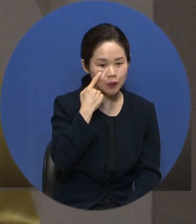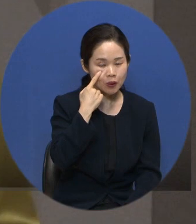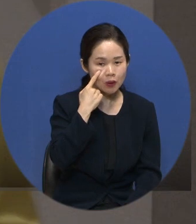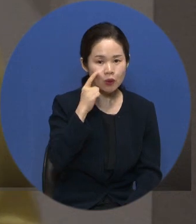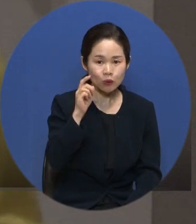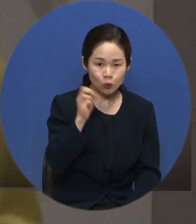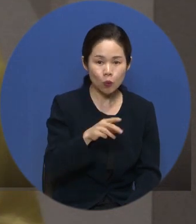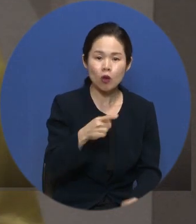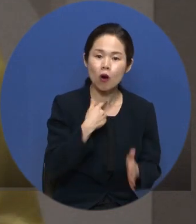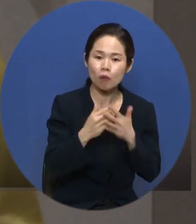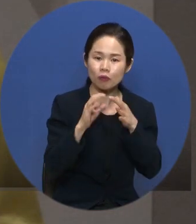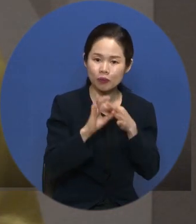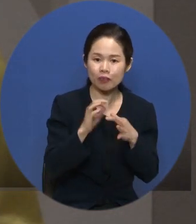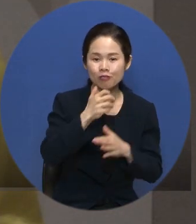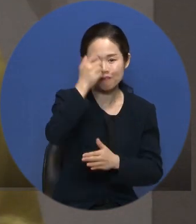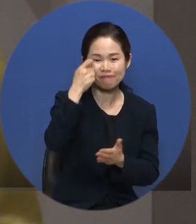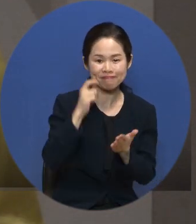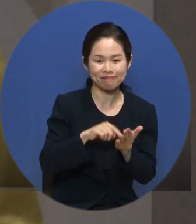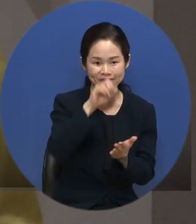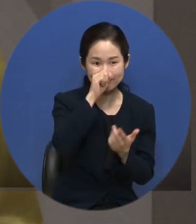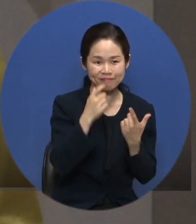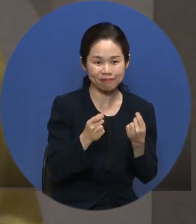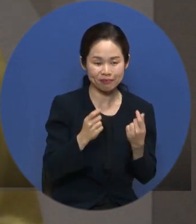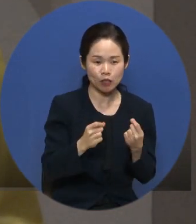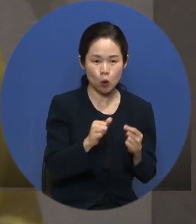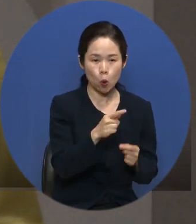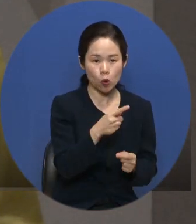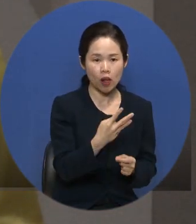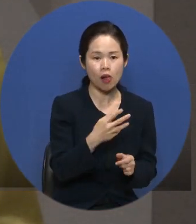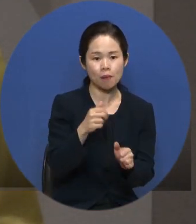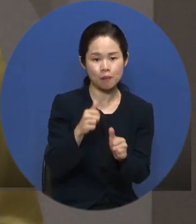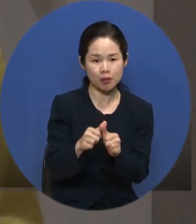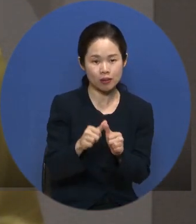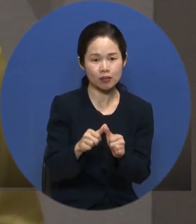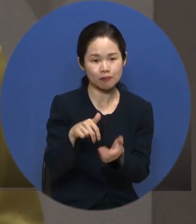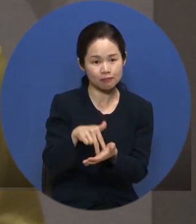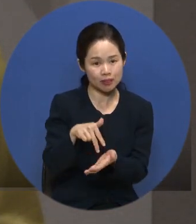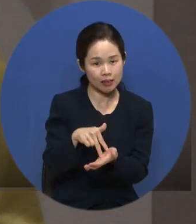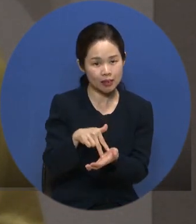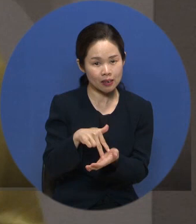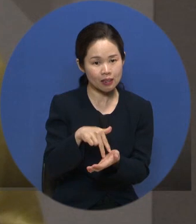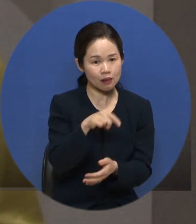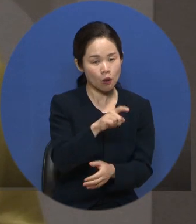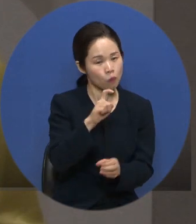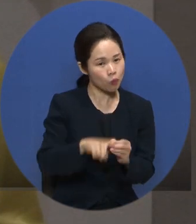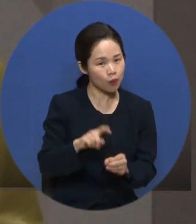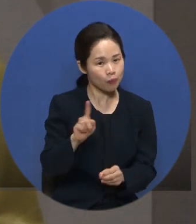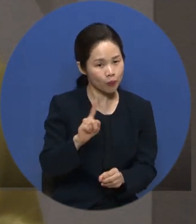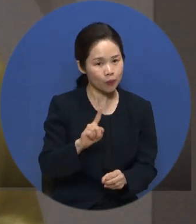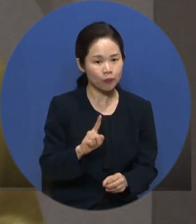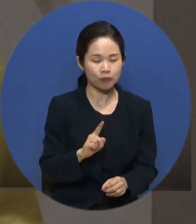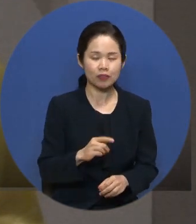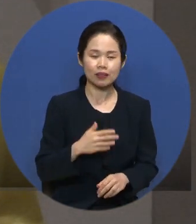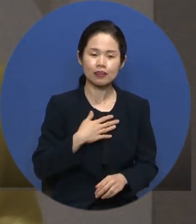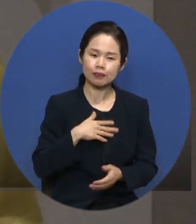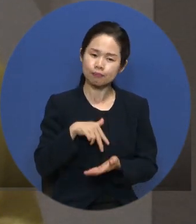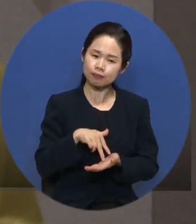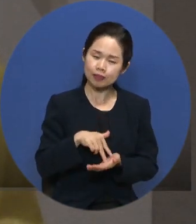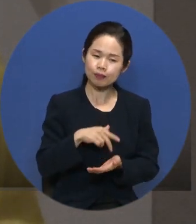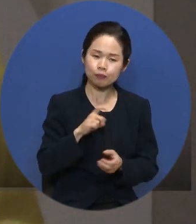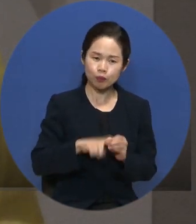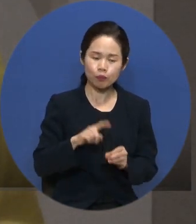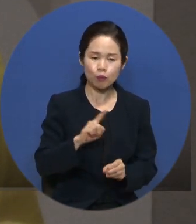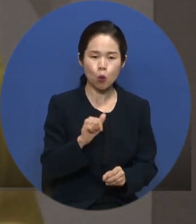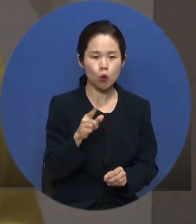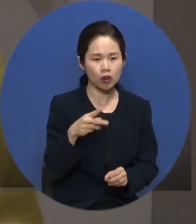찾아봤으면 좋겠어요. 호열군의 멘토로서 목표가 있다면 뭐가 있을까요? 일단은 호율이가 좋아하는